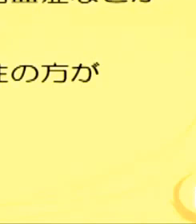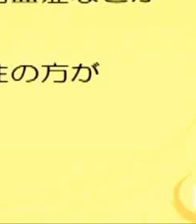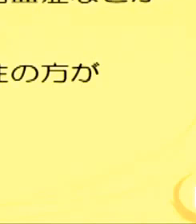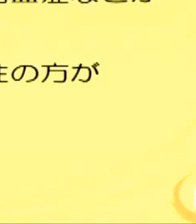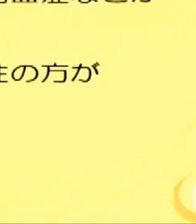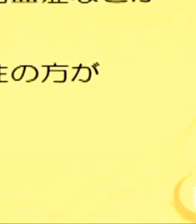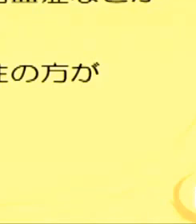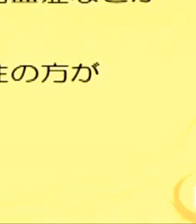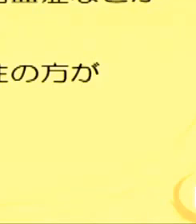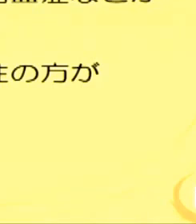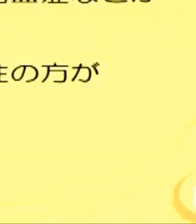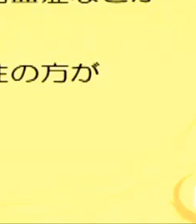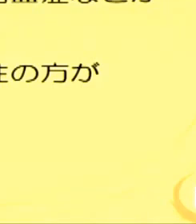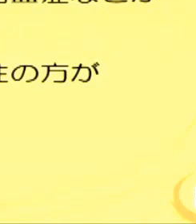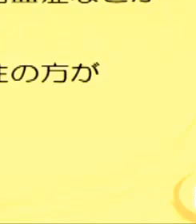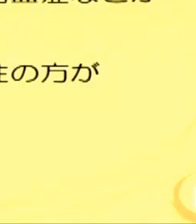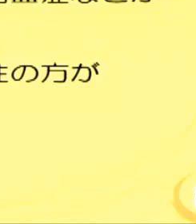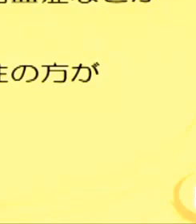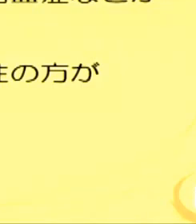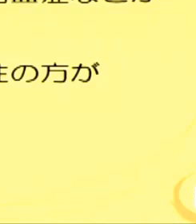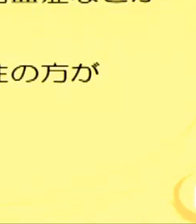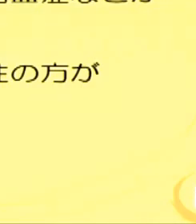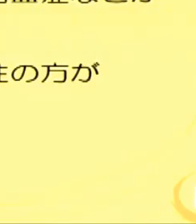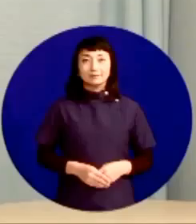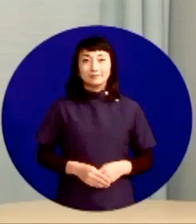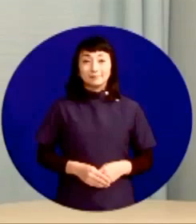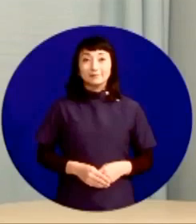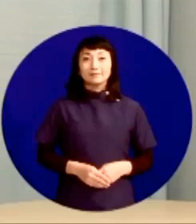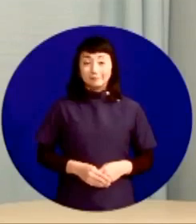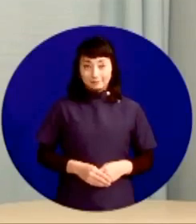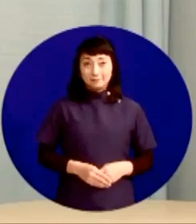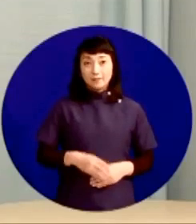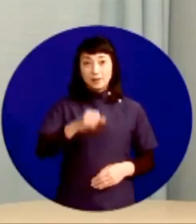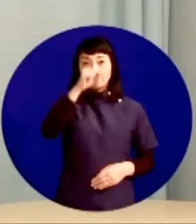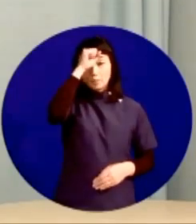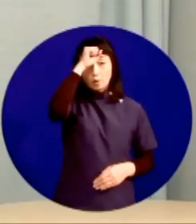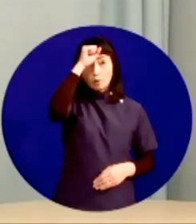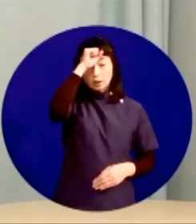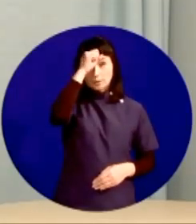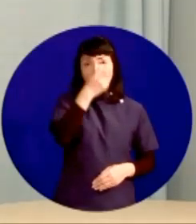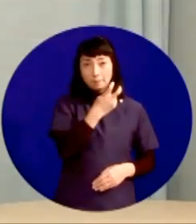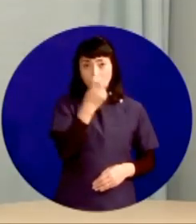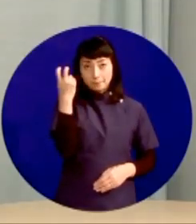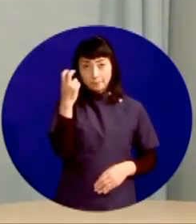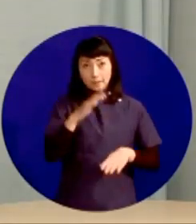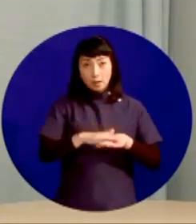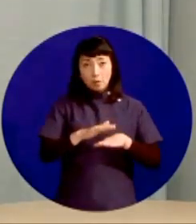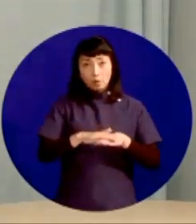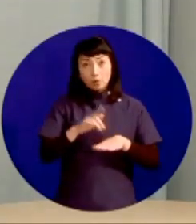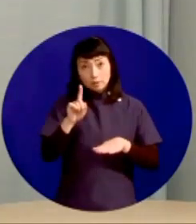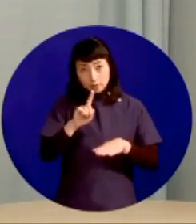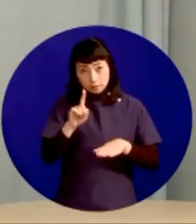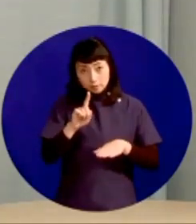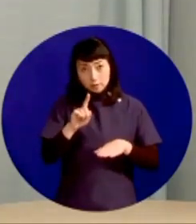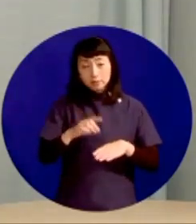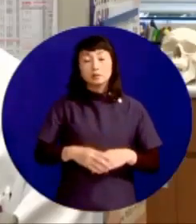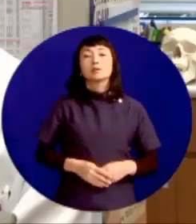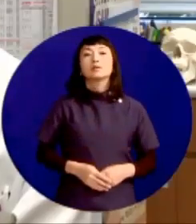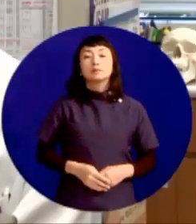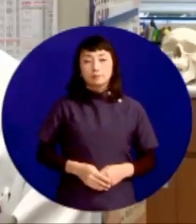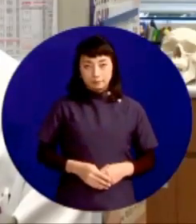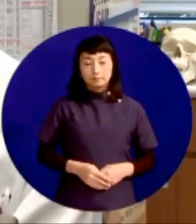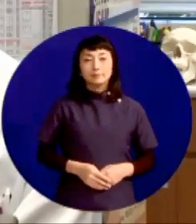男性の方がなりやすいことがわかっていますこの病気になっていないか調べる方法はありますか